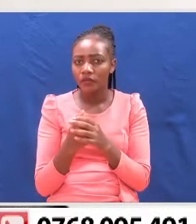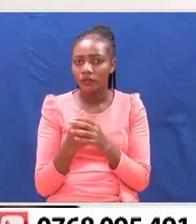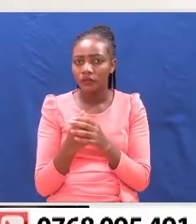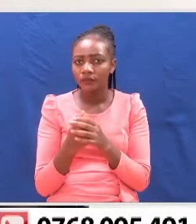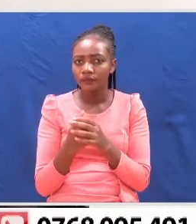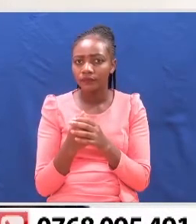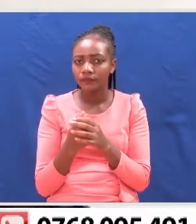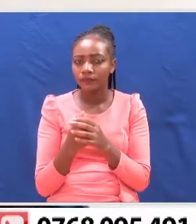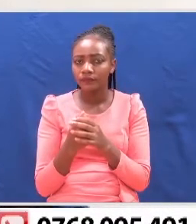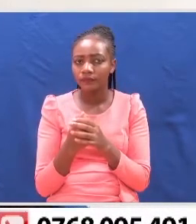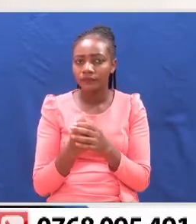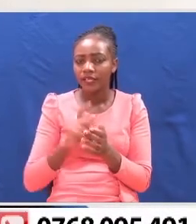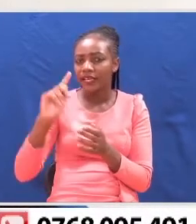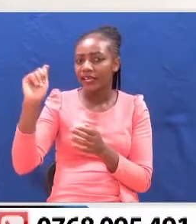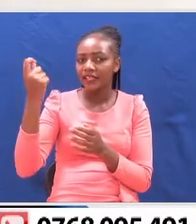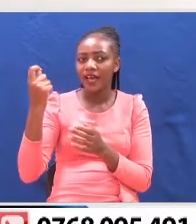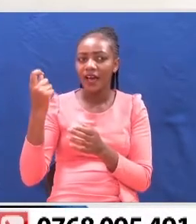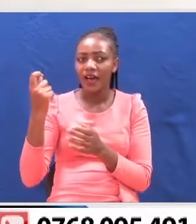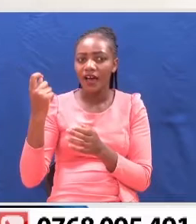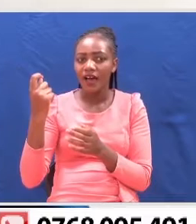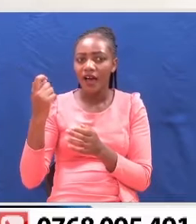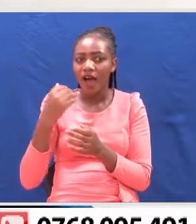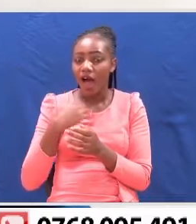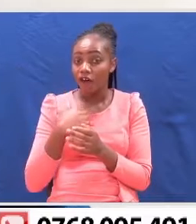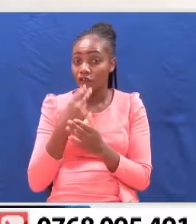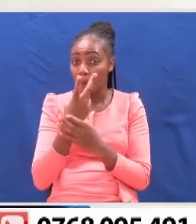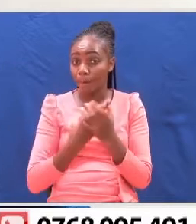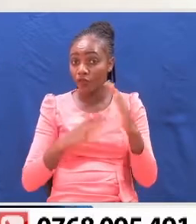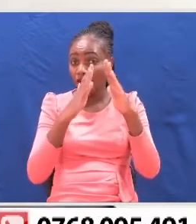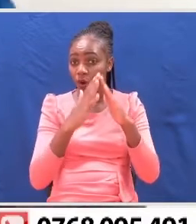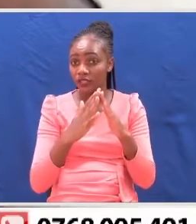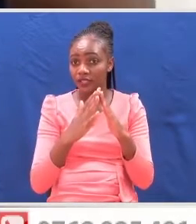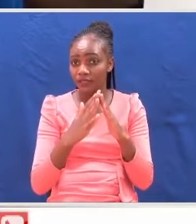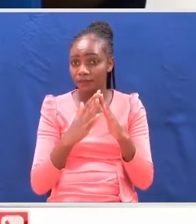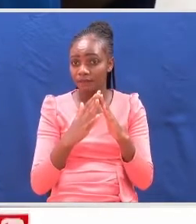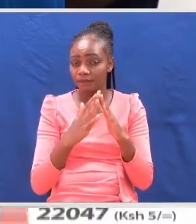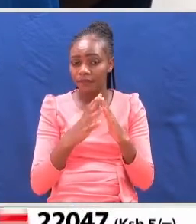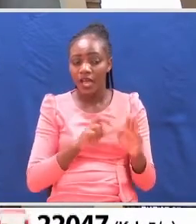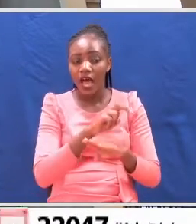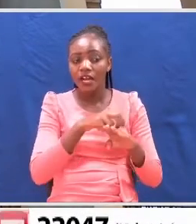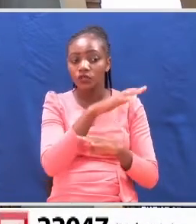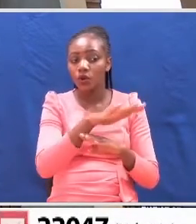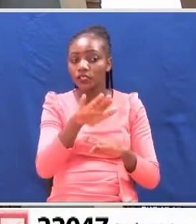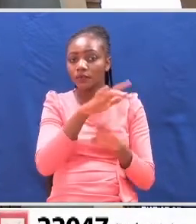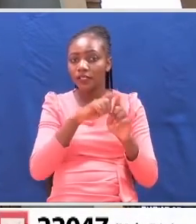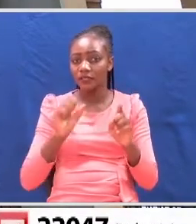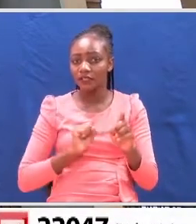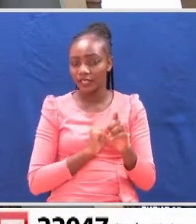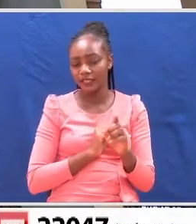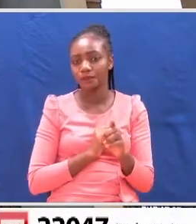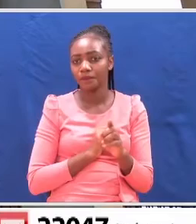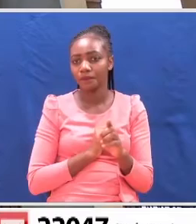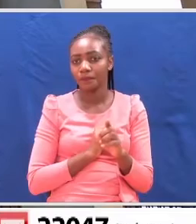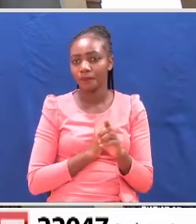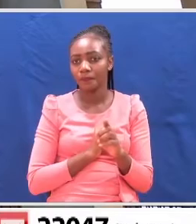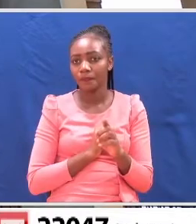nchi ya kwanza kuwa na bunge mbili, Senate na National Assembly. Wangesema tu bunge la Senate kama nchi zingine ndio upper house,